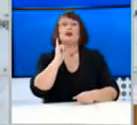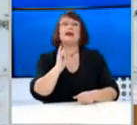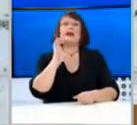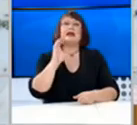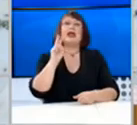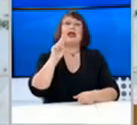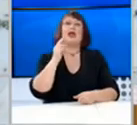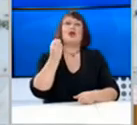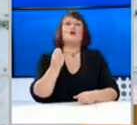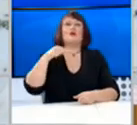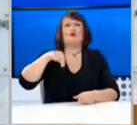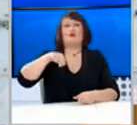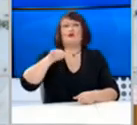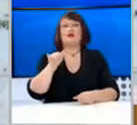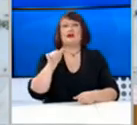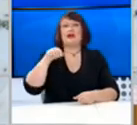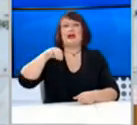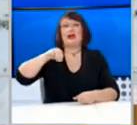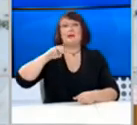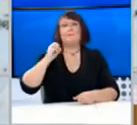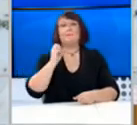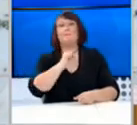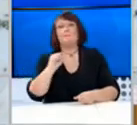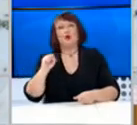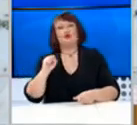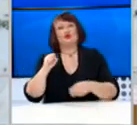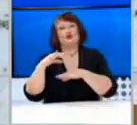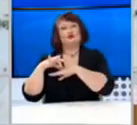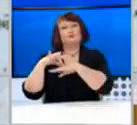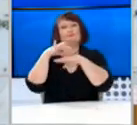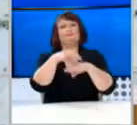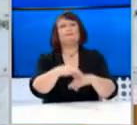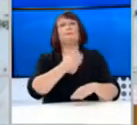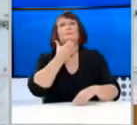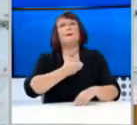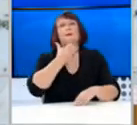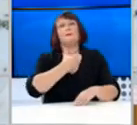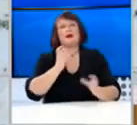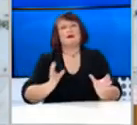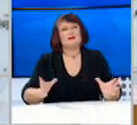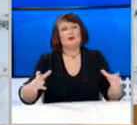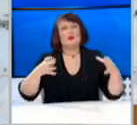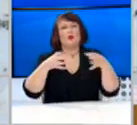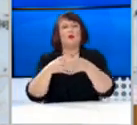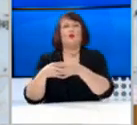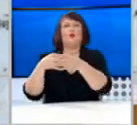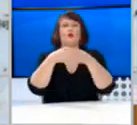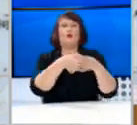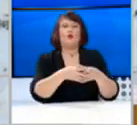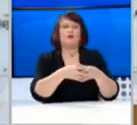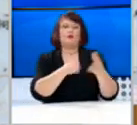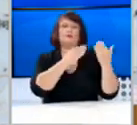κύριο Ιερώνυμο, και τα συνοδεύοντα αυτών μέλη της Διαρκούς Ιεράς Συνόδου.